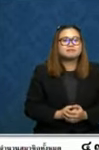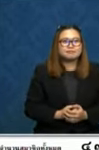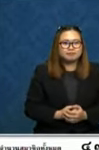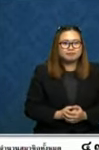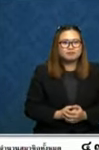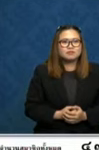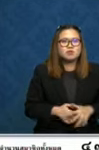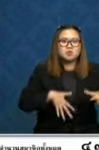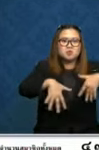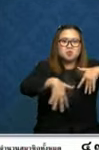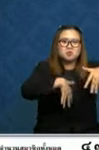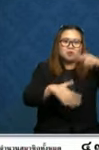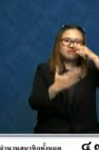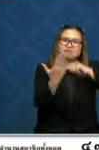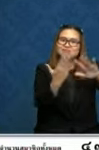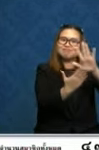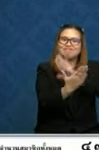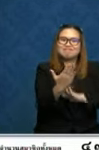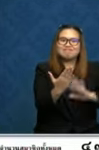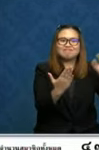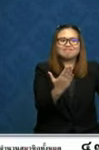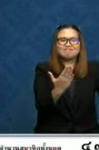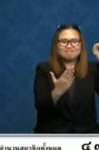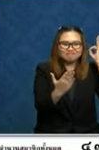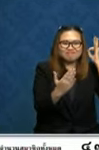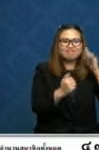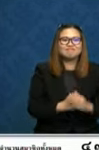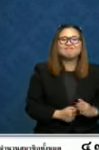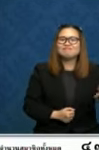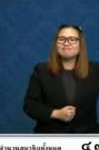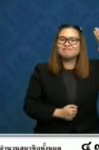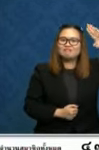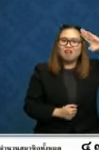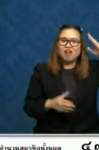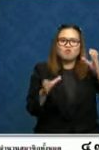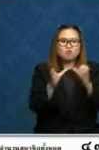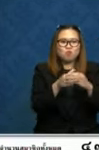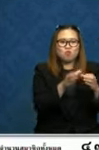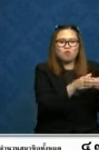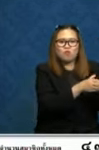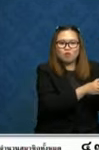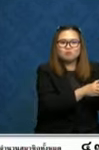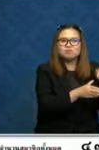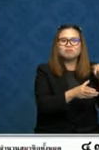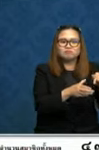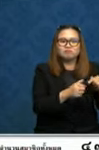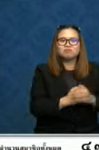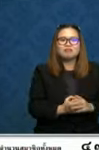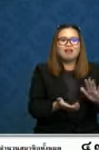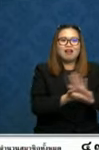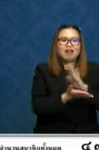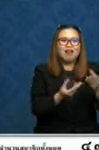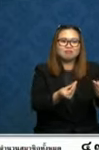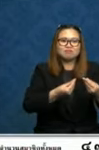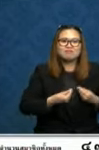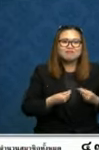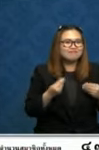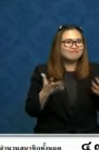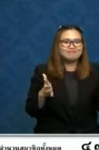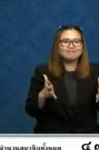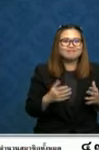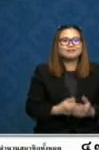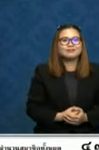ให้ประชาชนทั่วประเทศได้ยินค่ะว่ากองทัพนะไม่รักษาคำพูดที่จะส่งเอกสารกลับมาให้กรรมธิการและสิ่ง